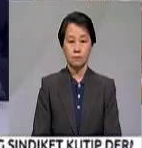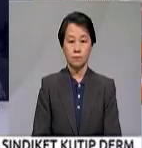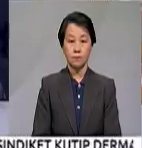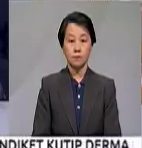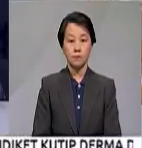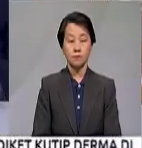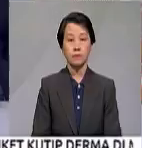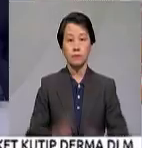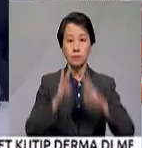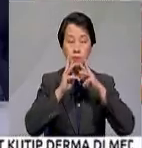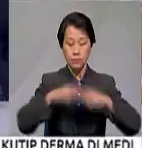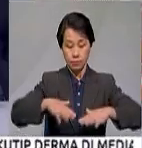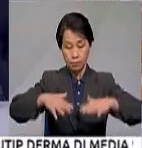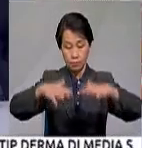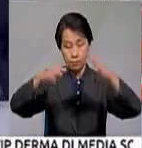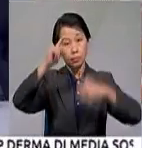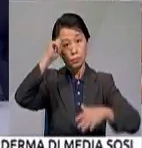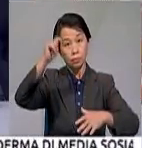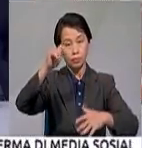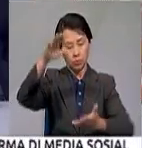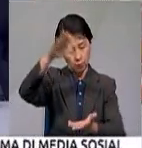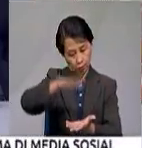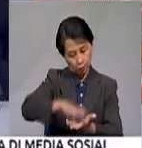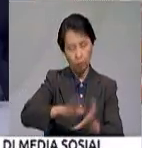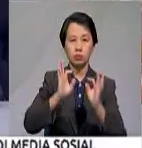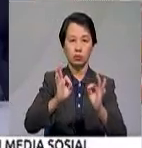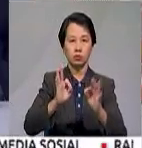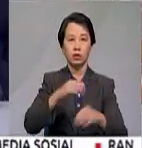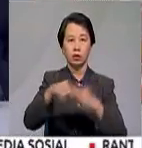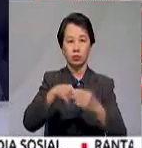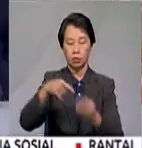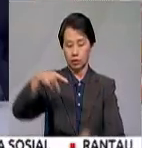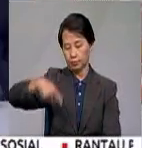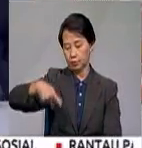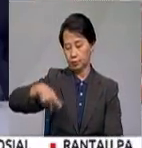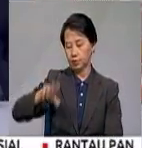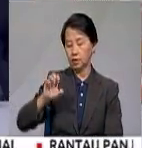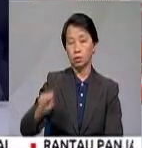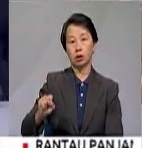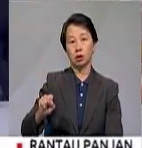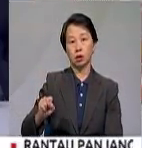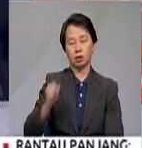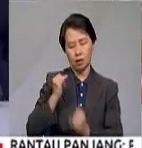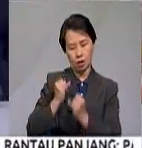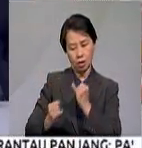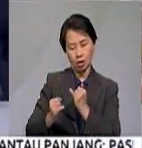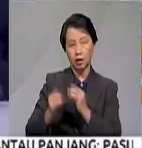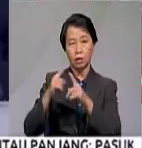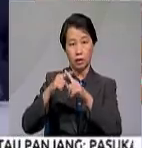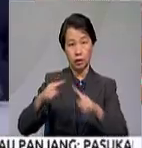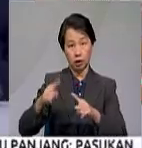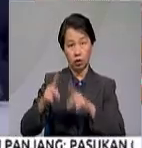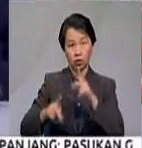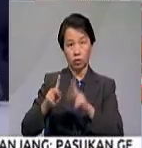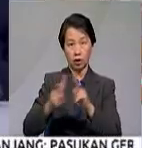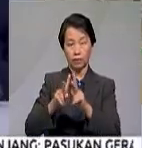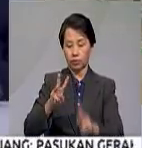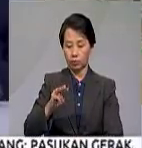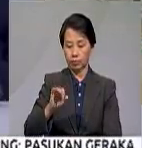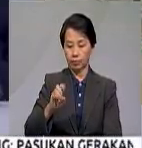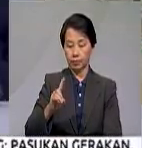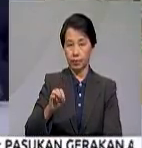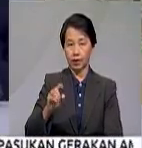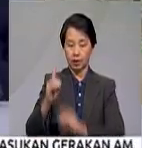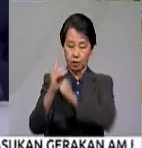Bertemu kembali. Banjir di Terengganu pulih sepenuhnya apabila pusat pemindahan sementara PPS terakhir di Dewan Orang Ramai Kampung Minda